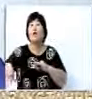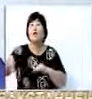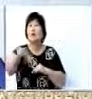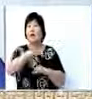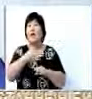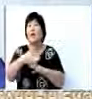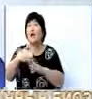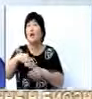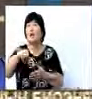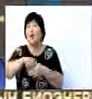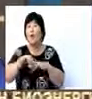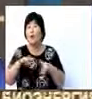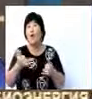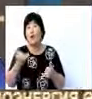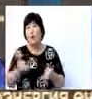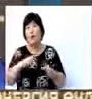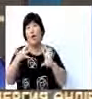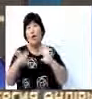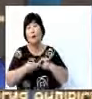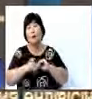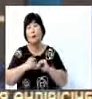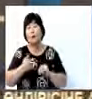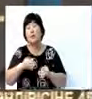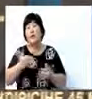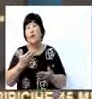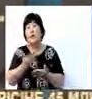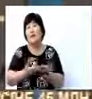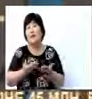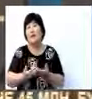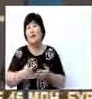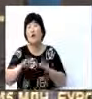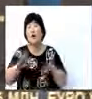филиалдарында өтіп отыр. Осы қорытындысы бойынша нәтижесін орталық аппаратқа береміз.